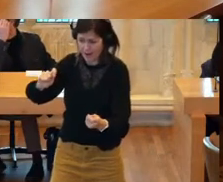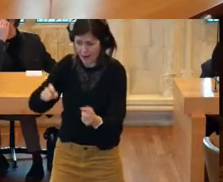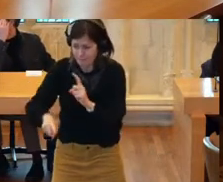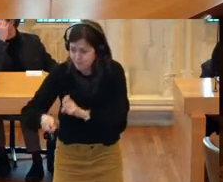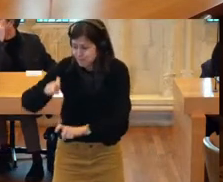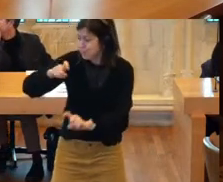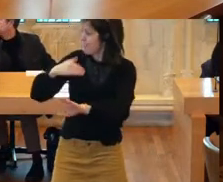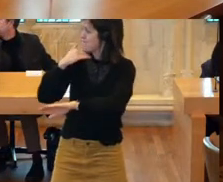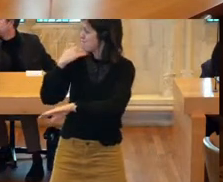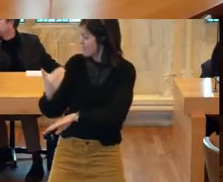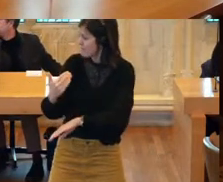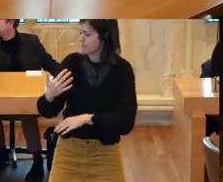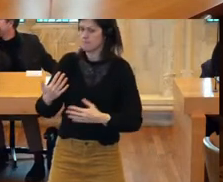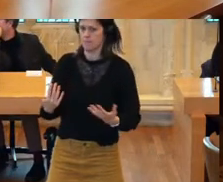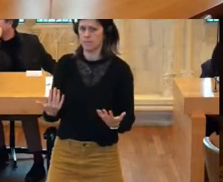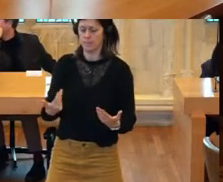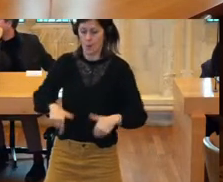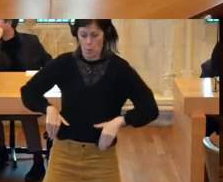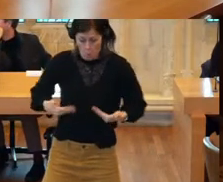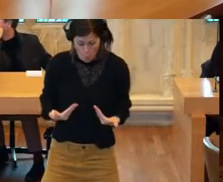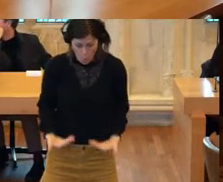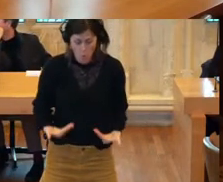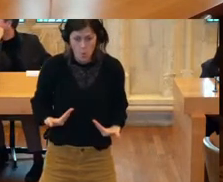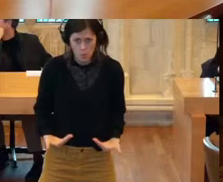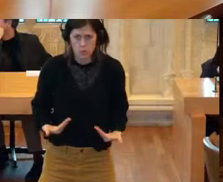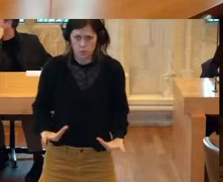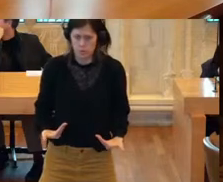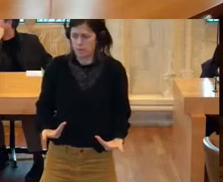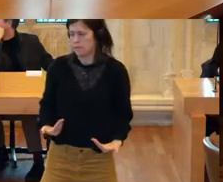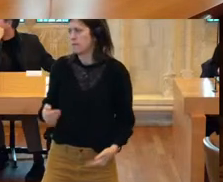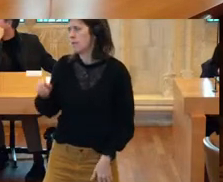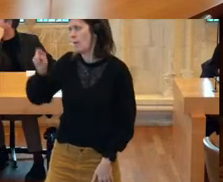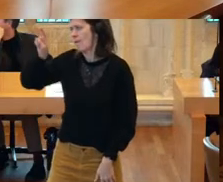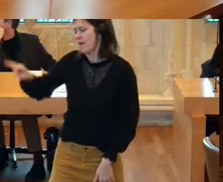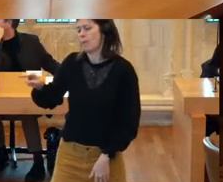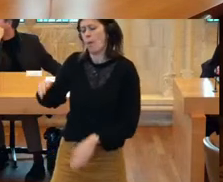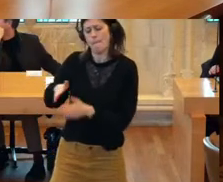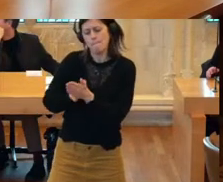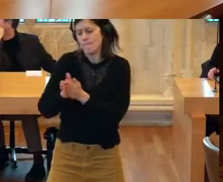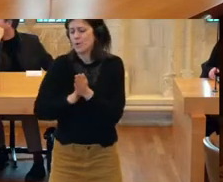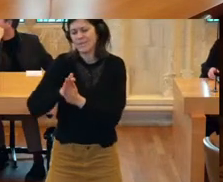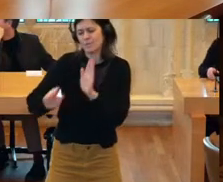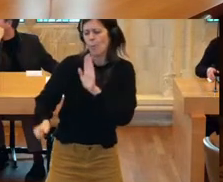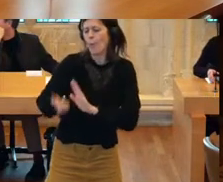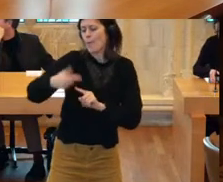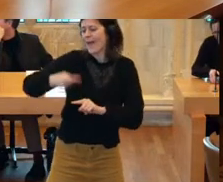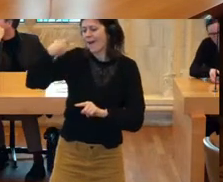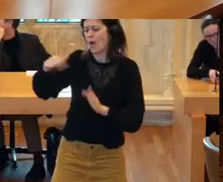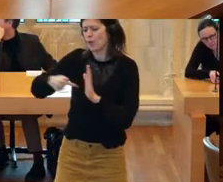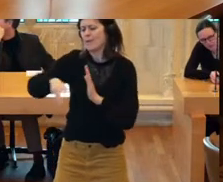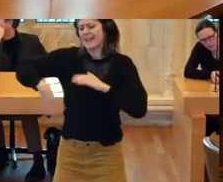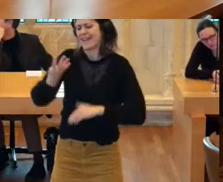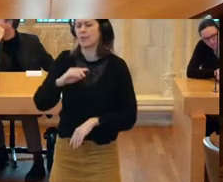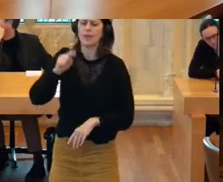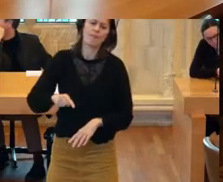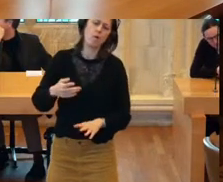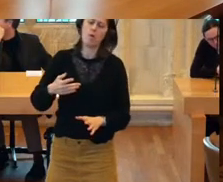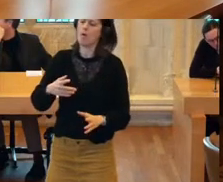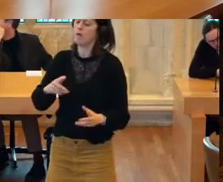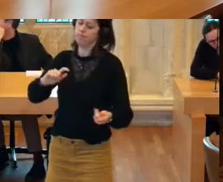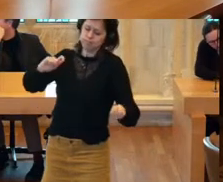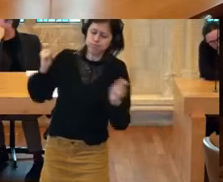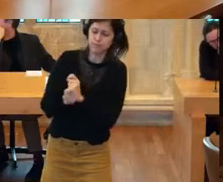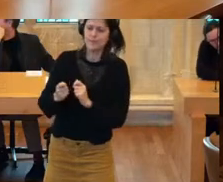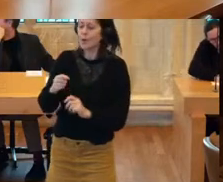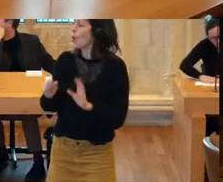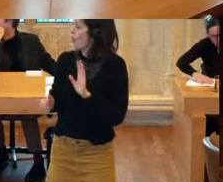habitants, il est aujourd'hui impératif de revenir sur votre motivation première en 2014, qui était celle de dynamiser